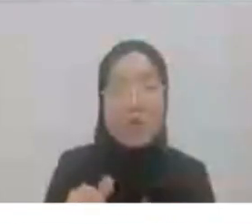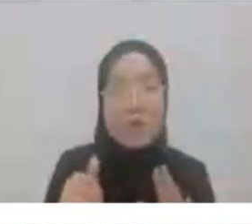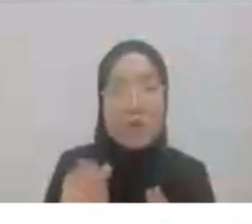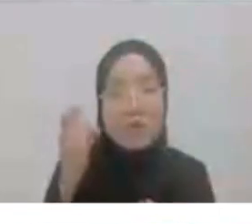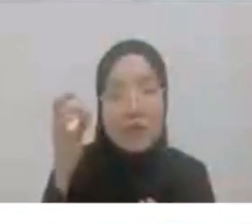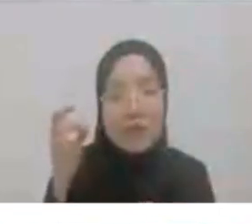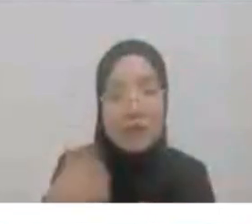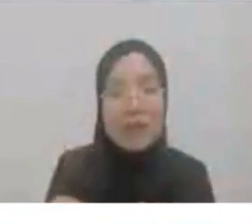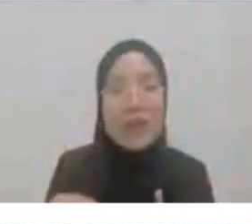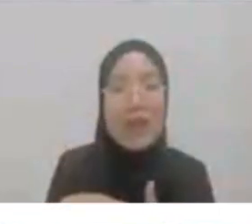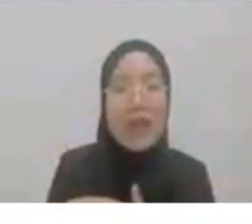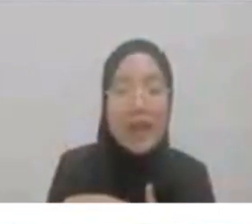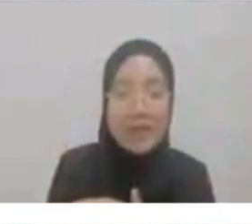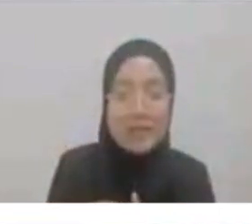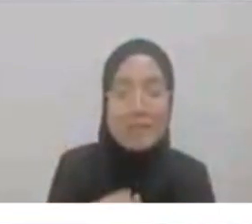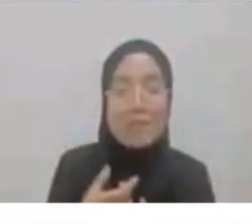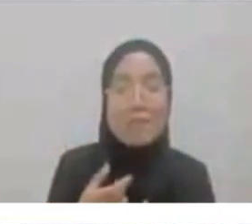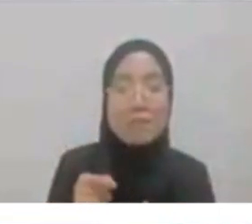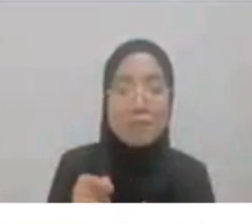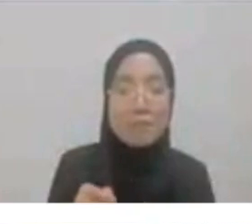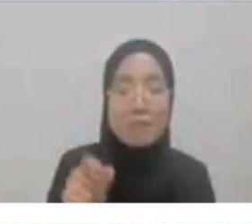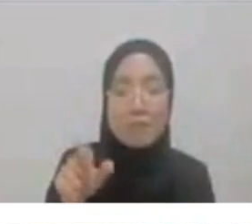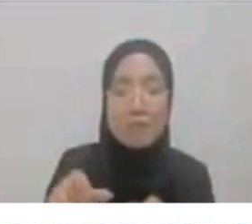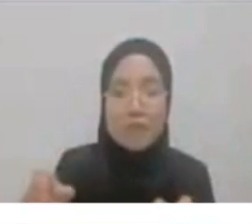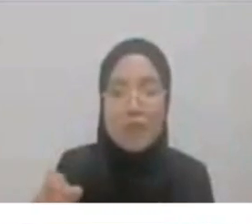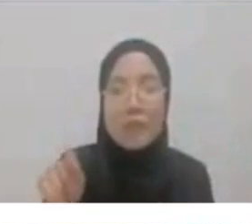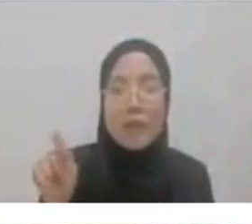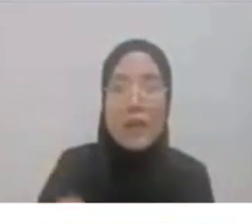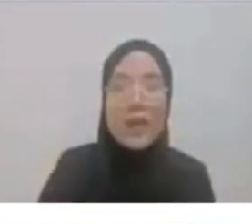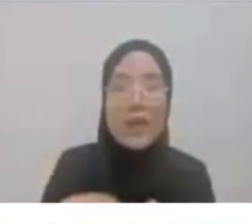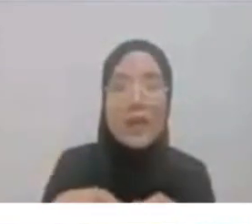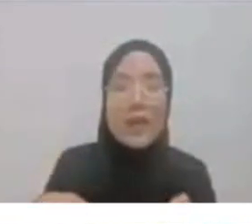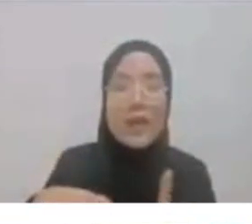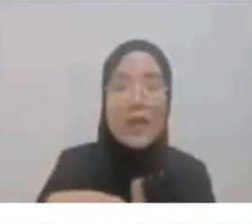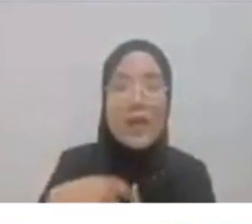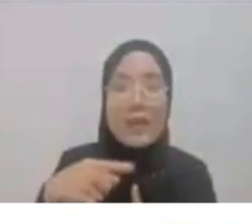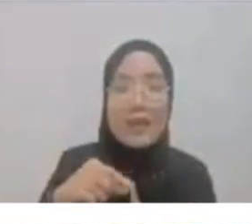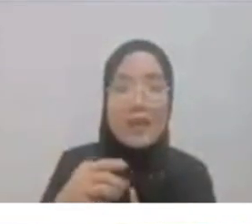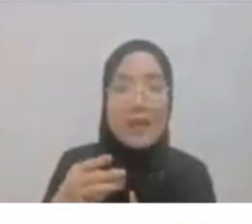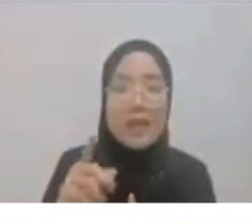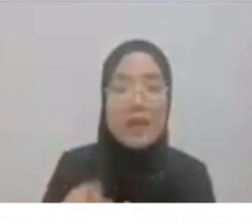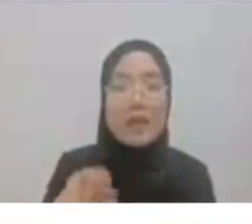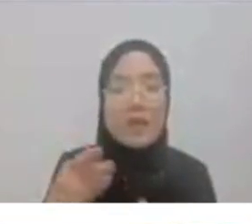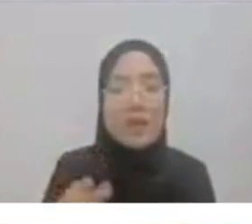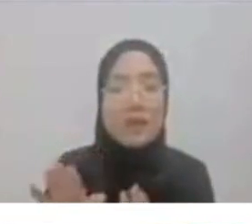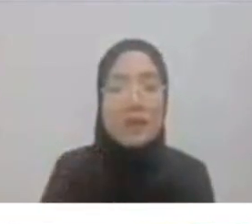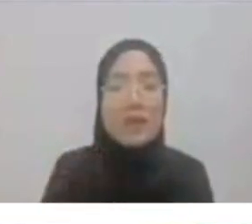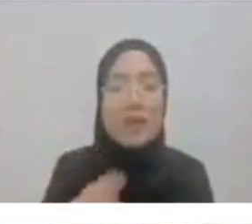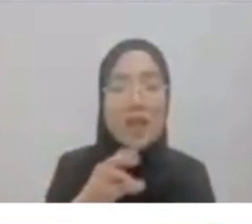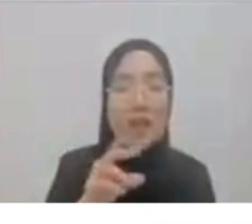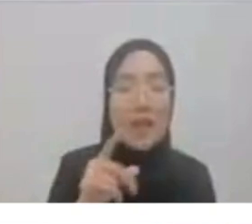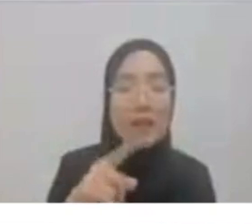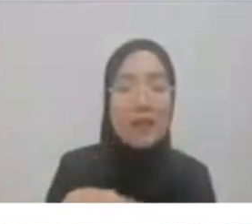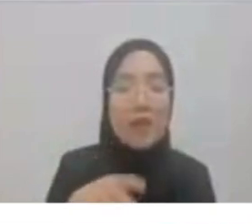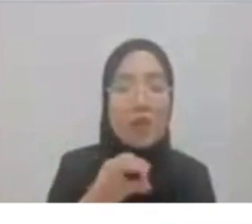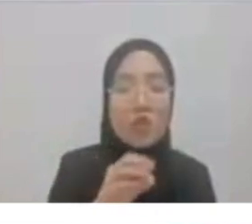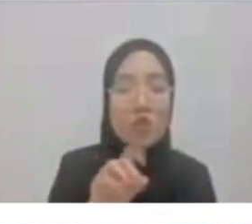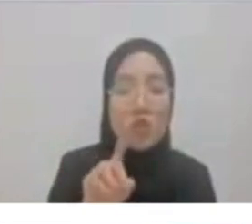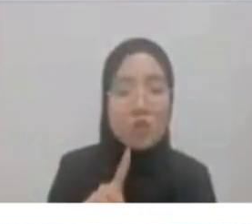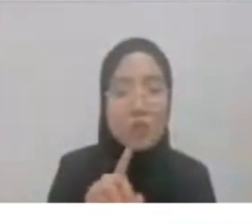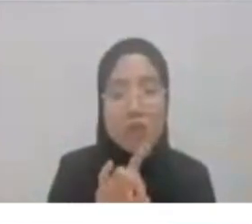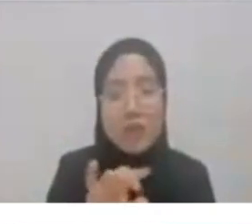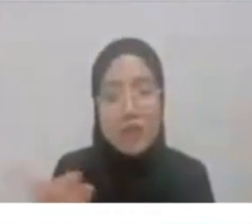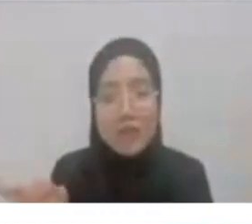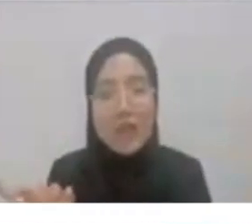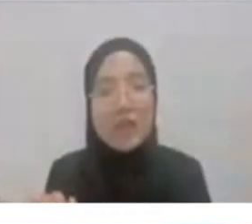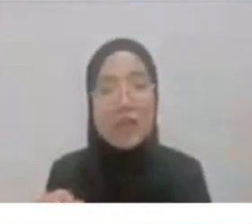Petarukan ada pemilihan berdasarkan ktpl telah nyata beralamat di rt001 dan seterusnya Desa Karang Asem Kecamatan Petarukan video bukti